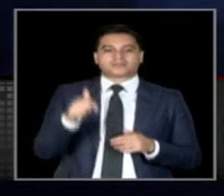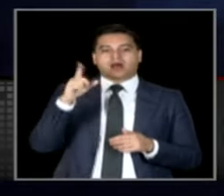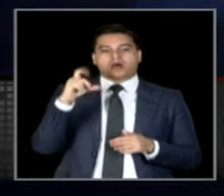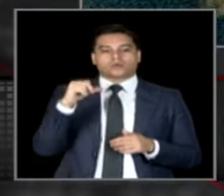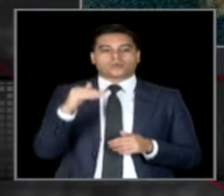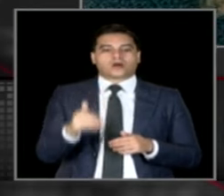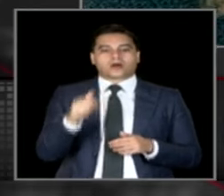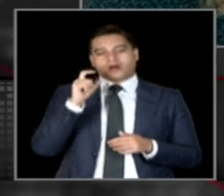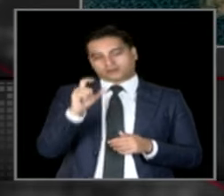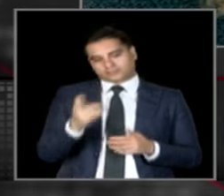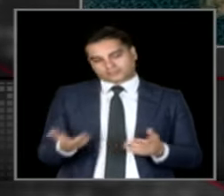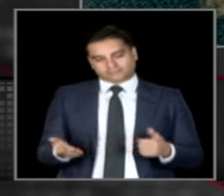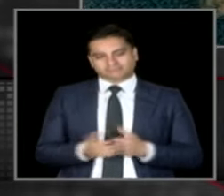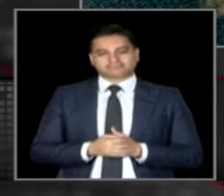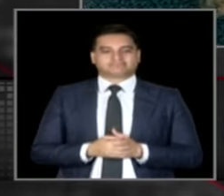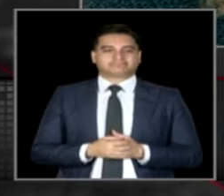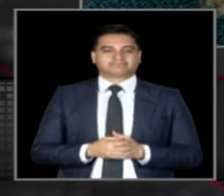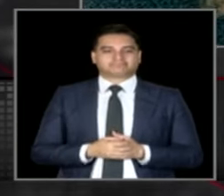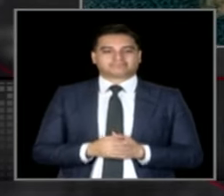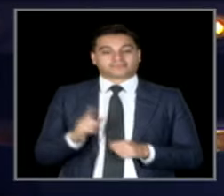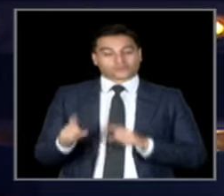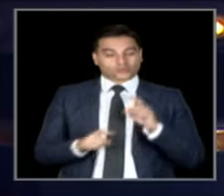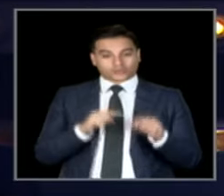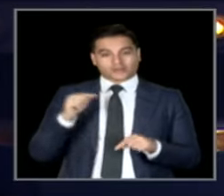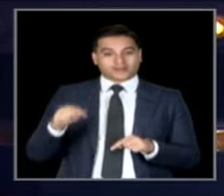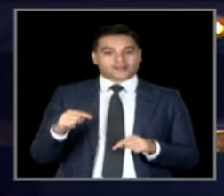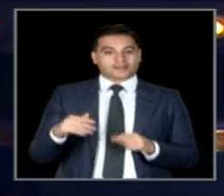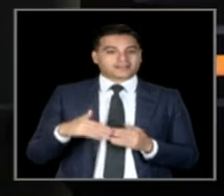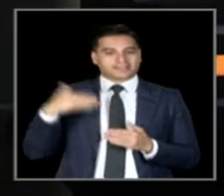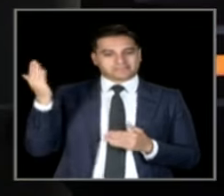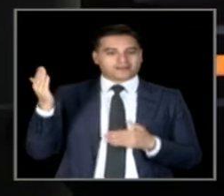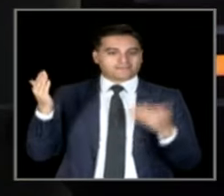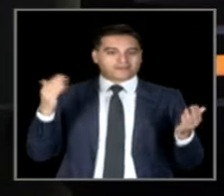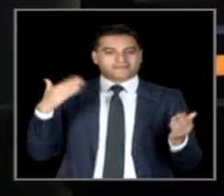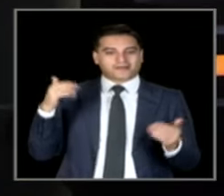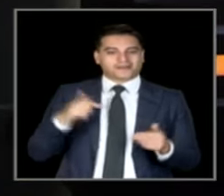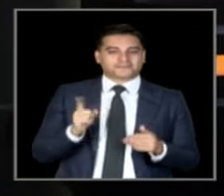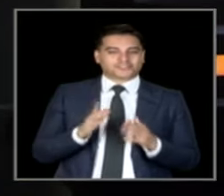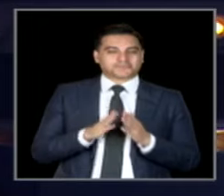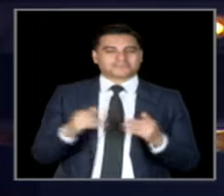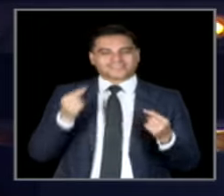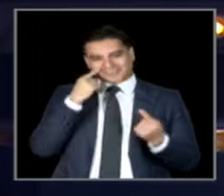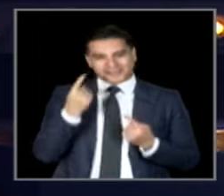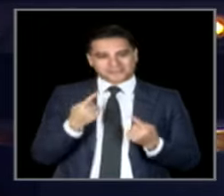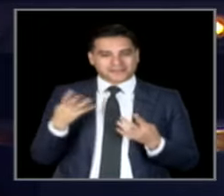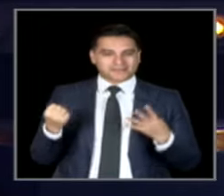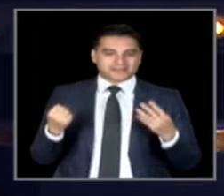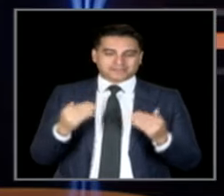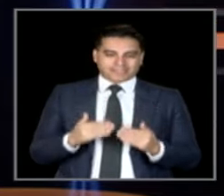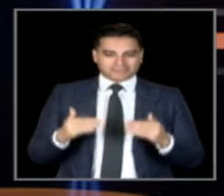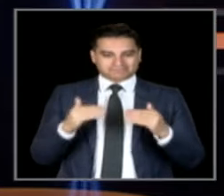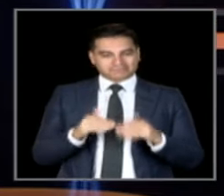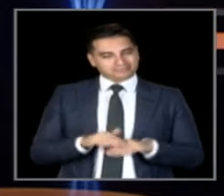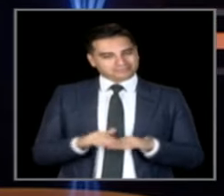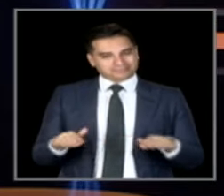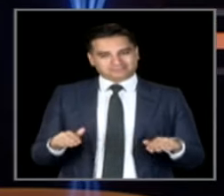وفي النهار في إيه؟ آه. الأسئلة جاية من كوكب تاني. الماتش بين لحد دلوقتي. 40-40 أيوه